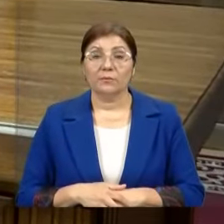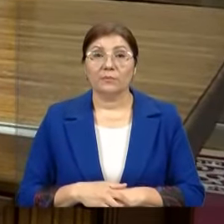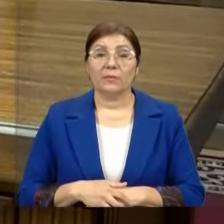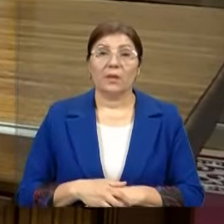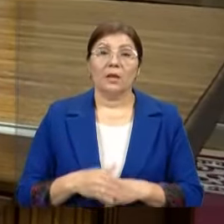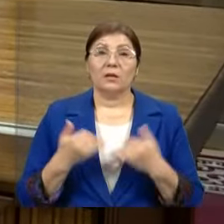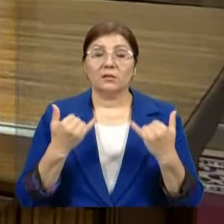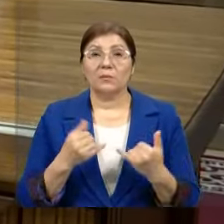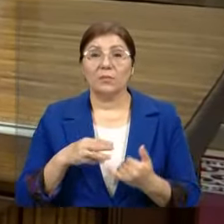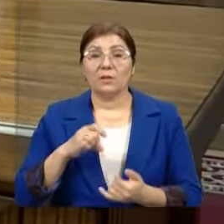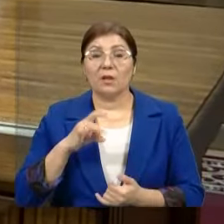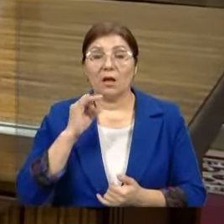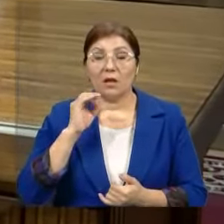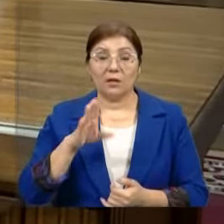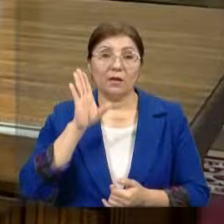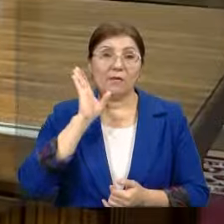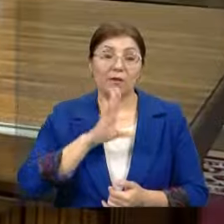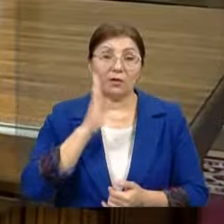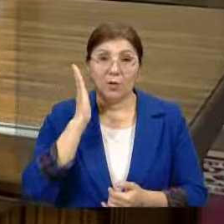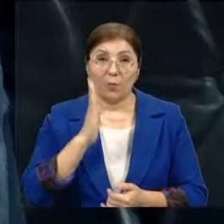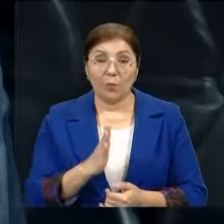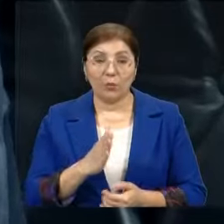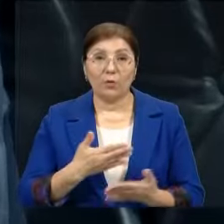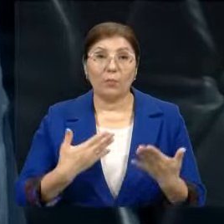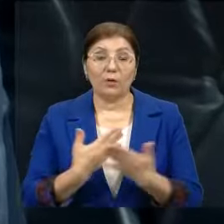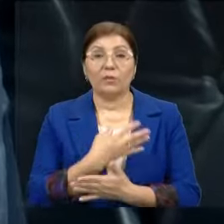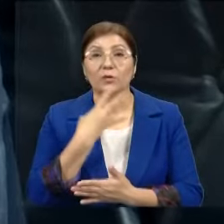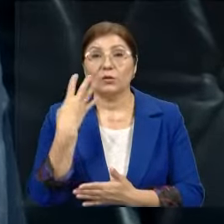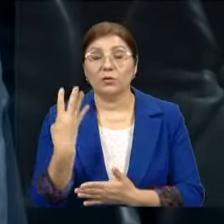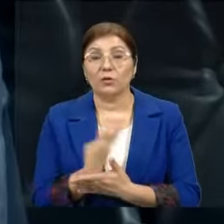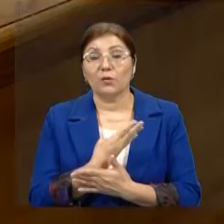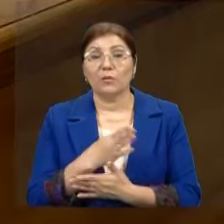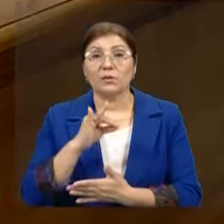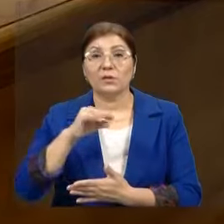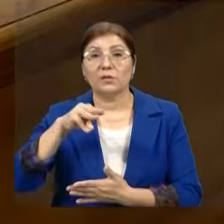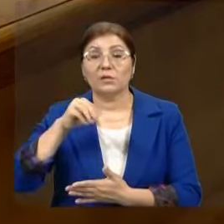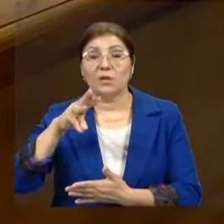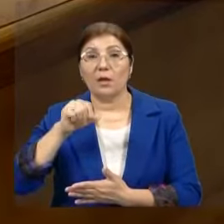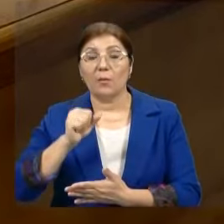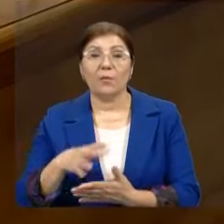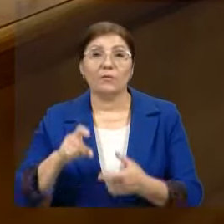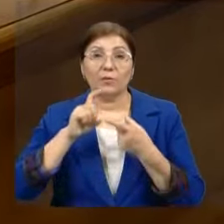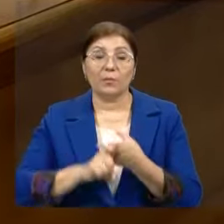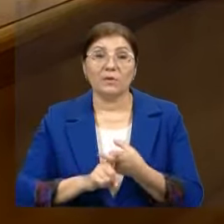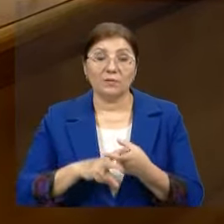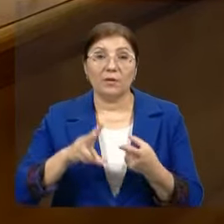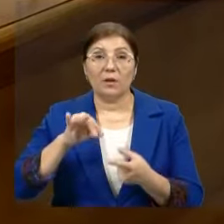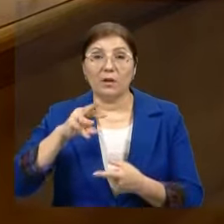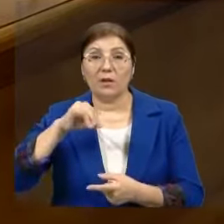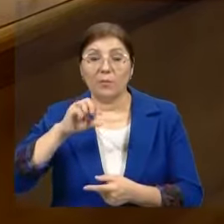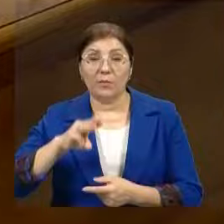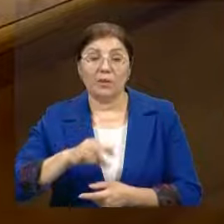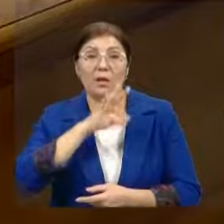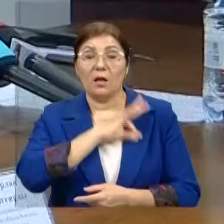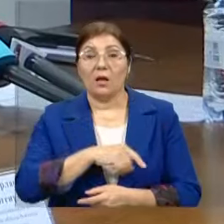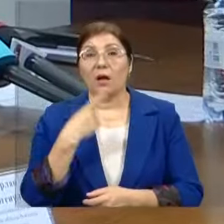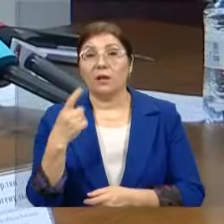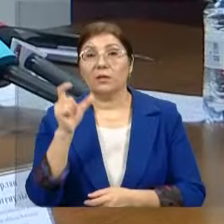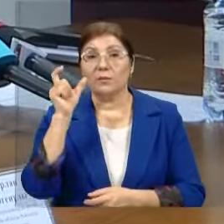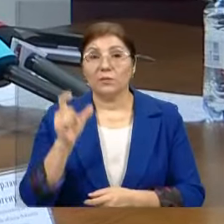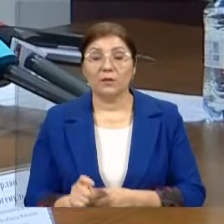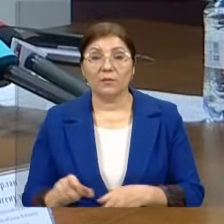Так, теперь тарифицироваться расход воды будет по новой четырехуровневой системе. Все будет зависеть от лимита потребления одним человеком.